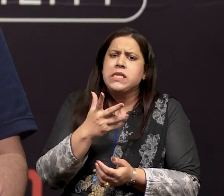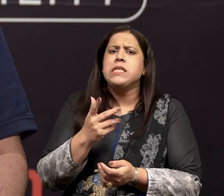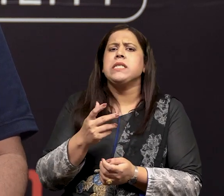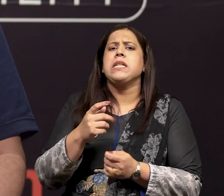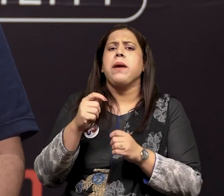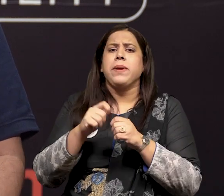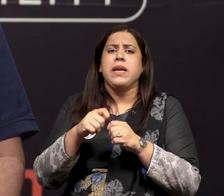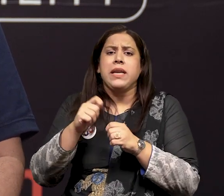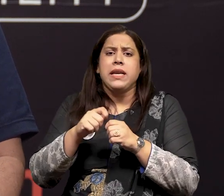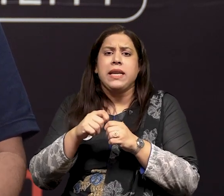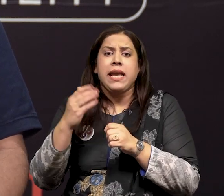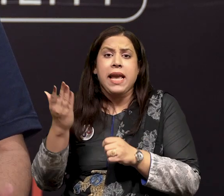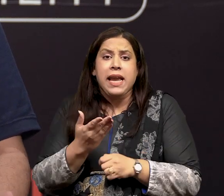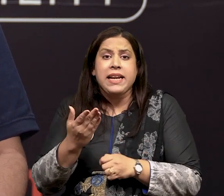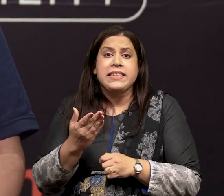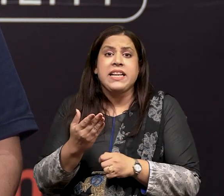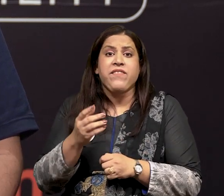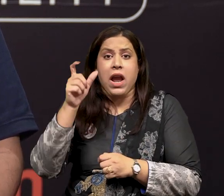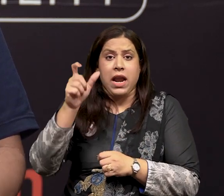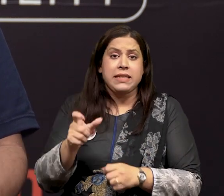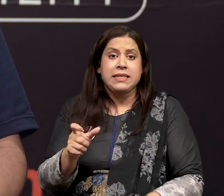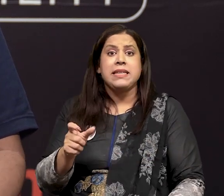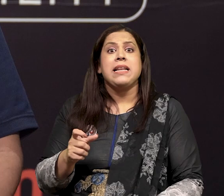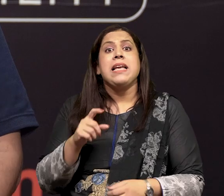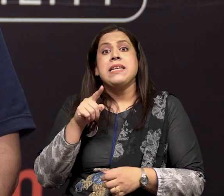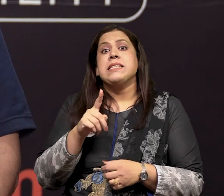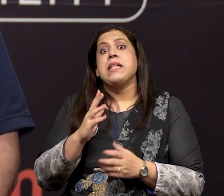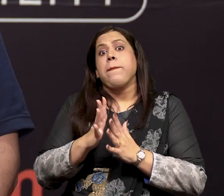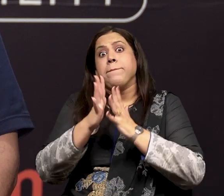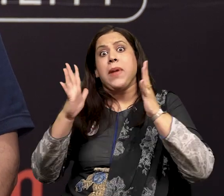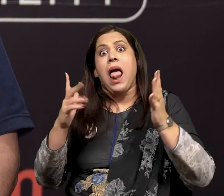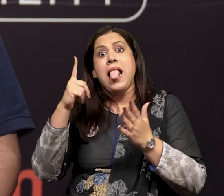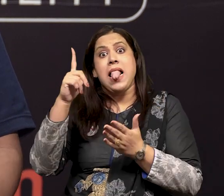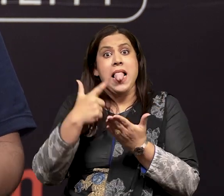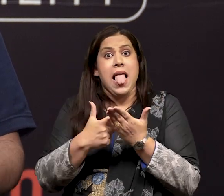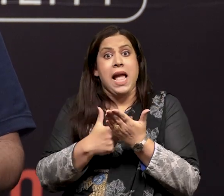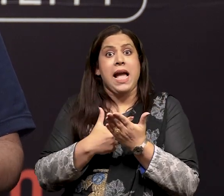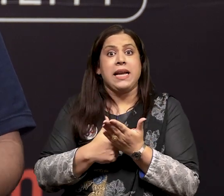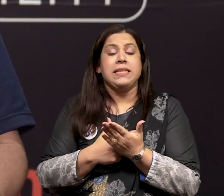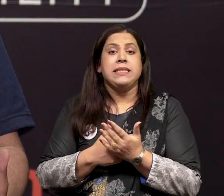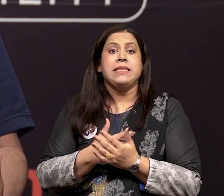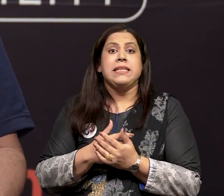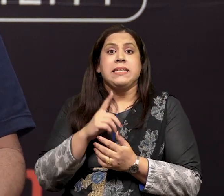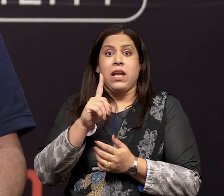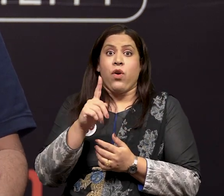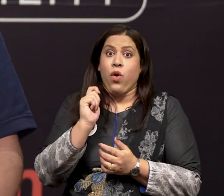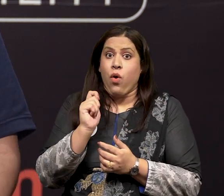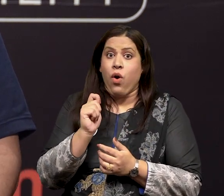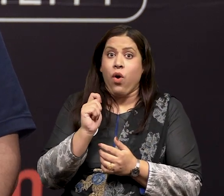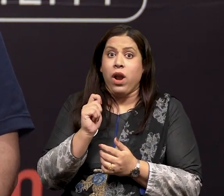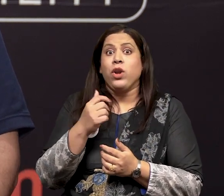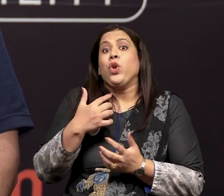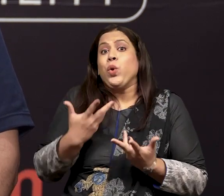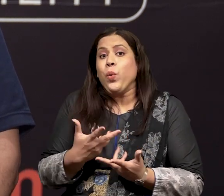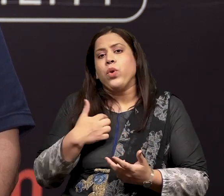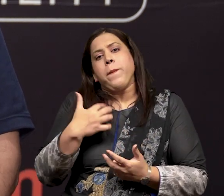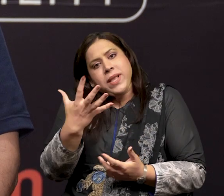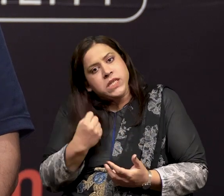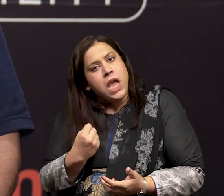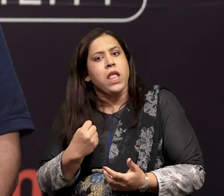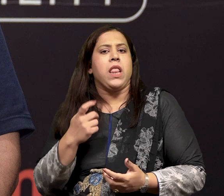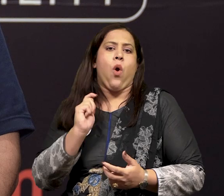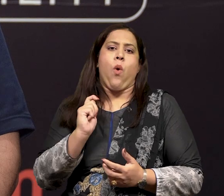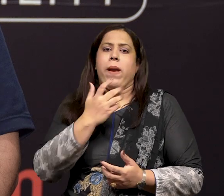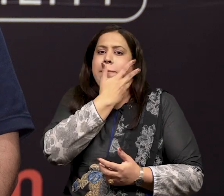क्रिएटिव जो काम है, चाहे वो लिखना है, चाहे वो पेंट करना है, चाहे वो म्यूज़िक है, सिंगिंग है,